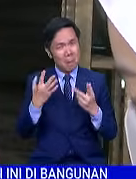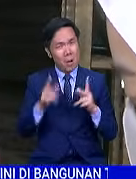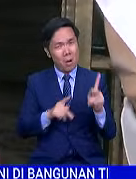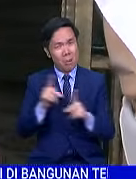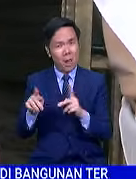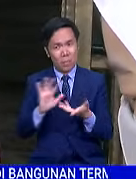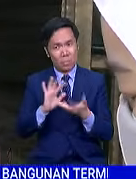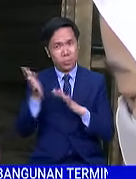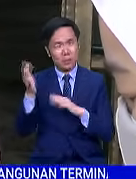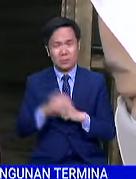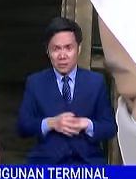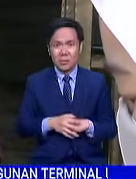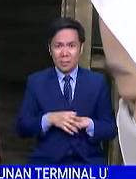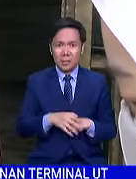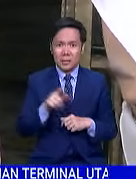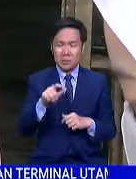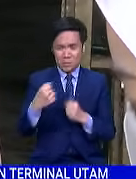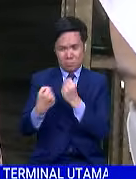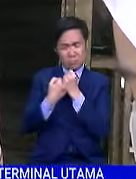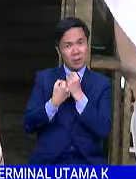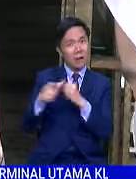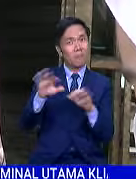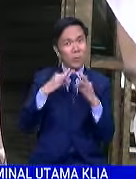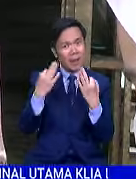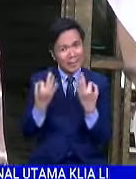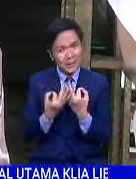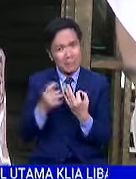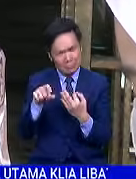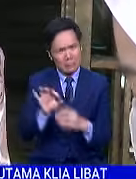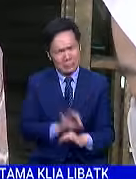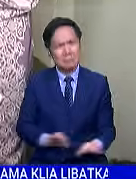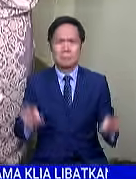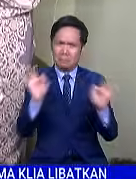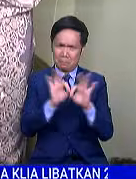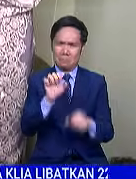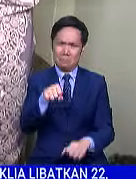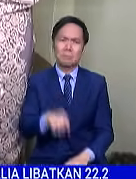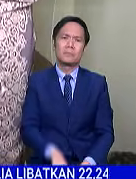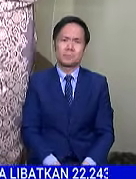juga yang terjejas. Namun sokongan daripada ahli keluarga itu amat-amat penting.